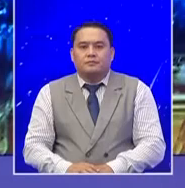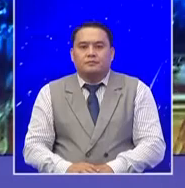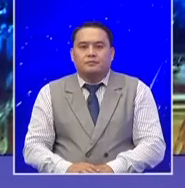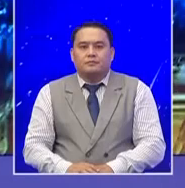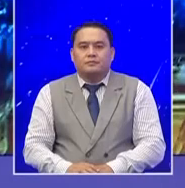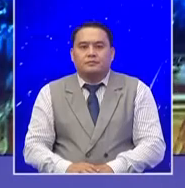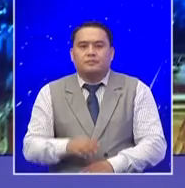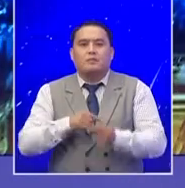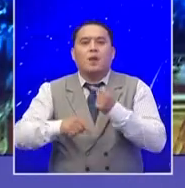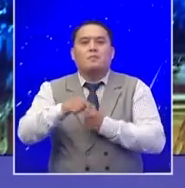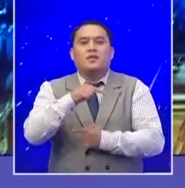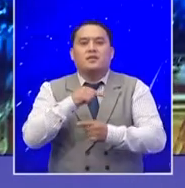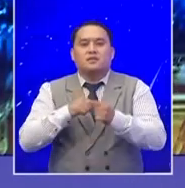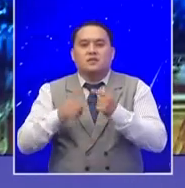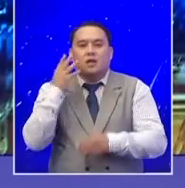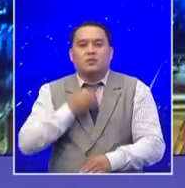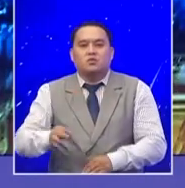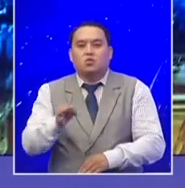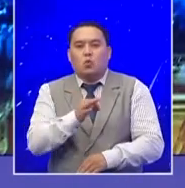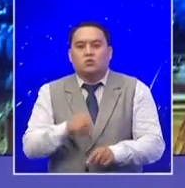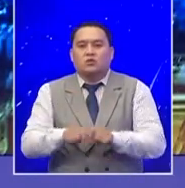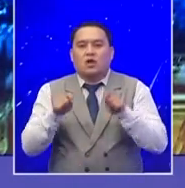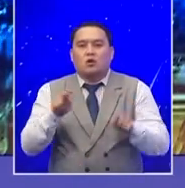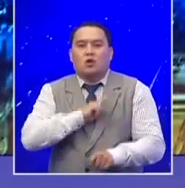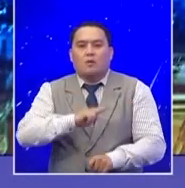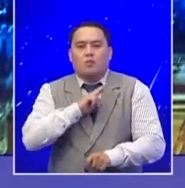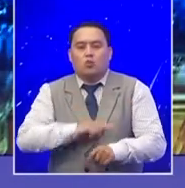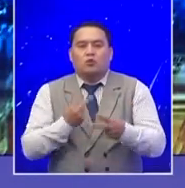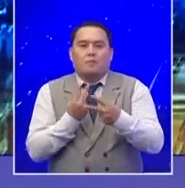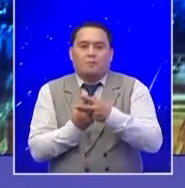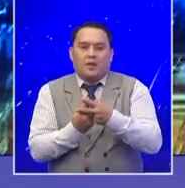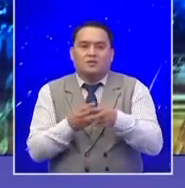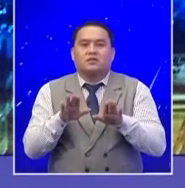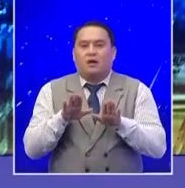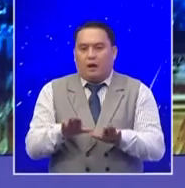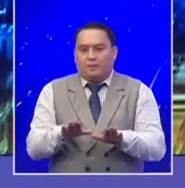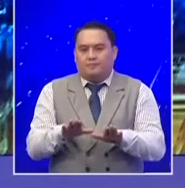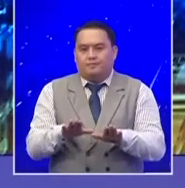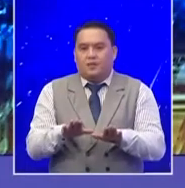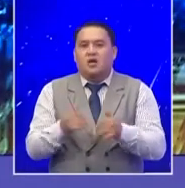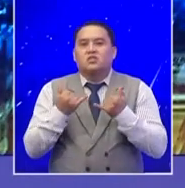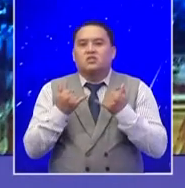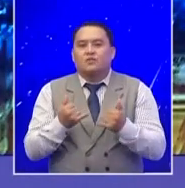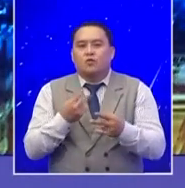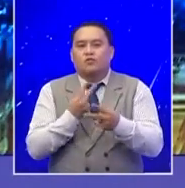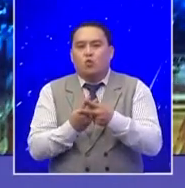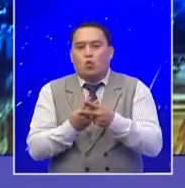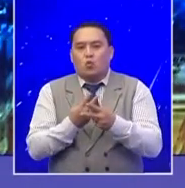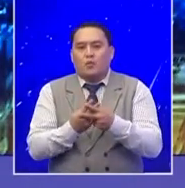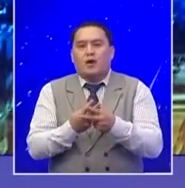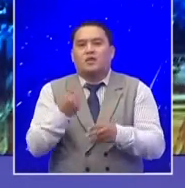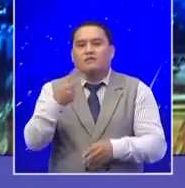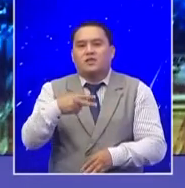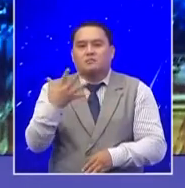Бизнес за решеткой. Предприниматели Алматинской области создают рабочие места в исправительных учреждениях. На сегодняшний день в тюрьмах